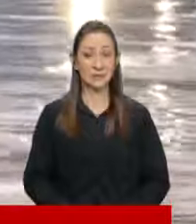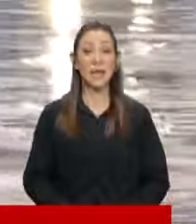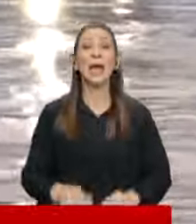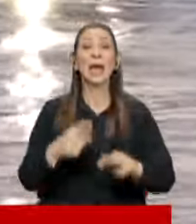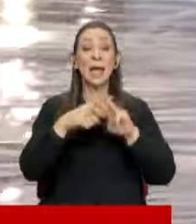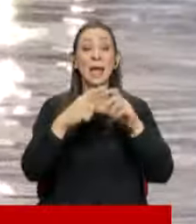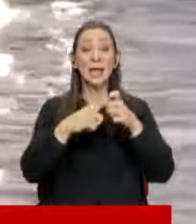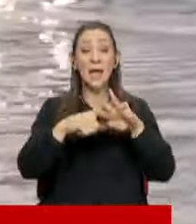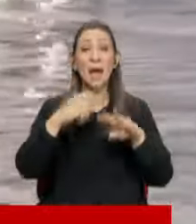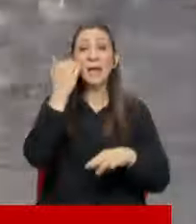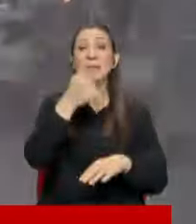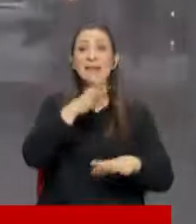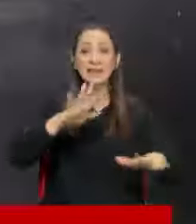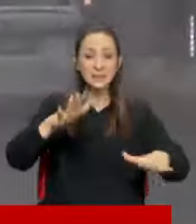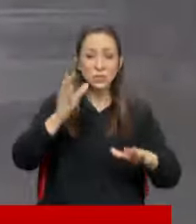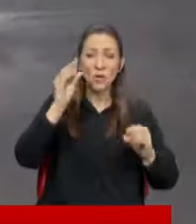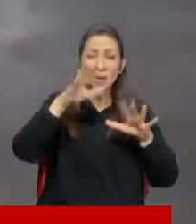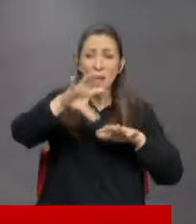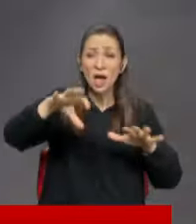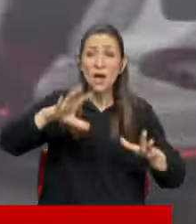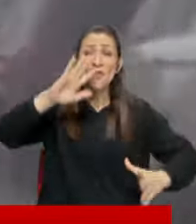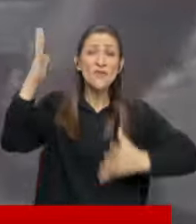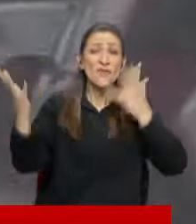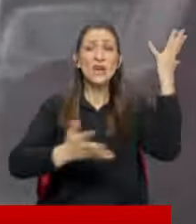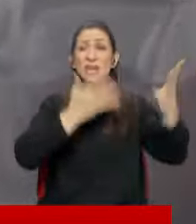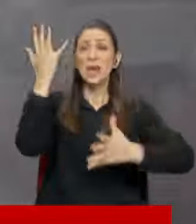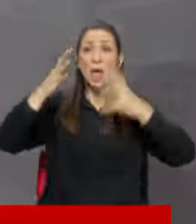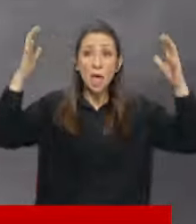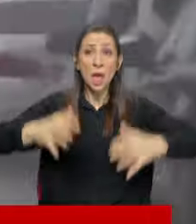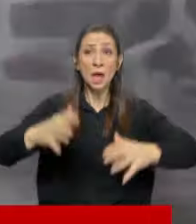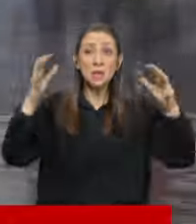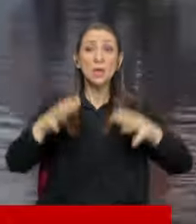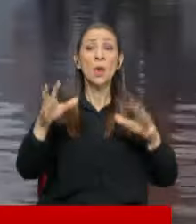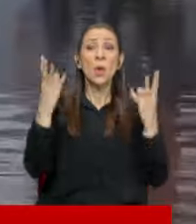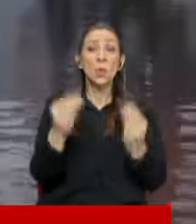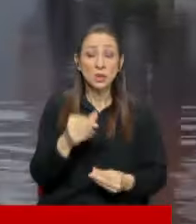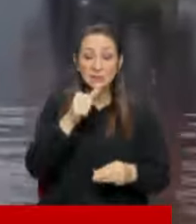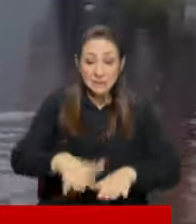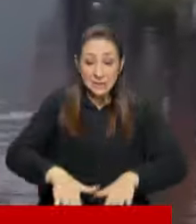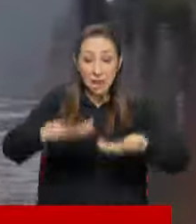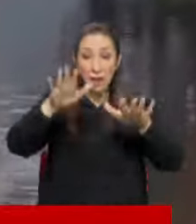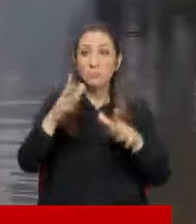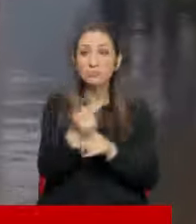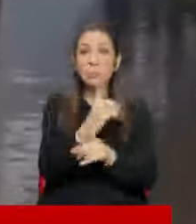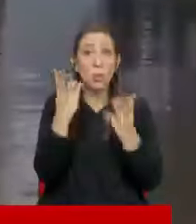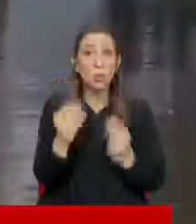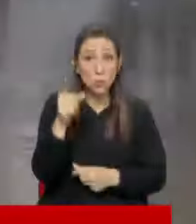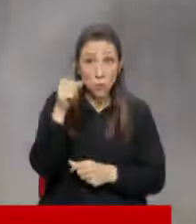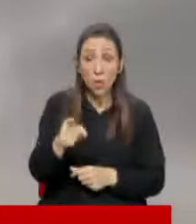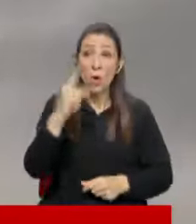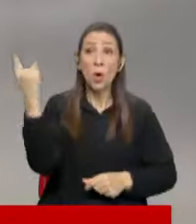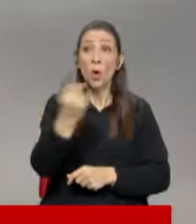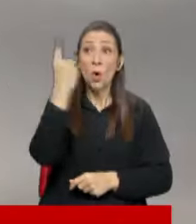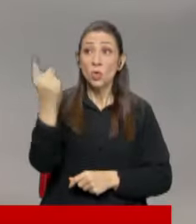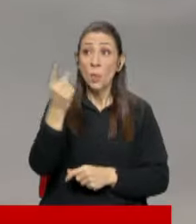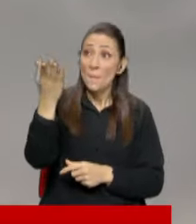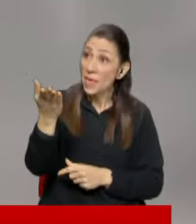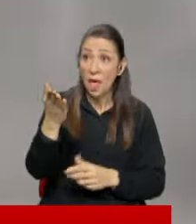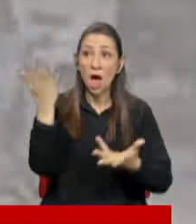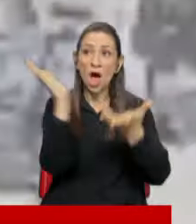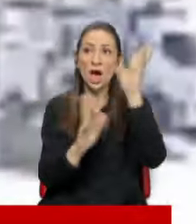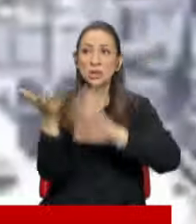Ege ve Akdeniz'in birçok kesimi fırtınalı yağışlı havanın etkisi altına girdi. Sel, su baskınları yaşandı. Hortum çıktı,